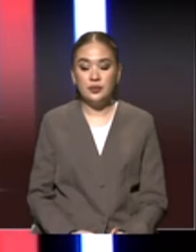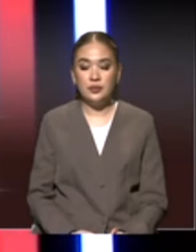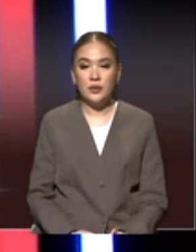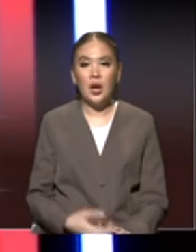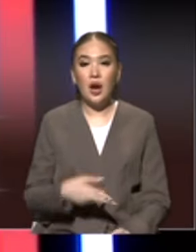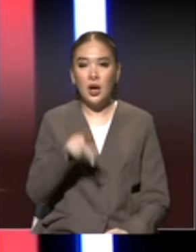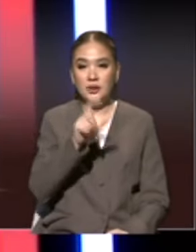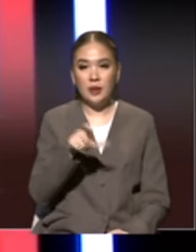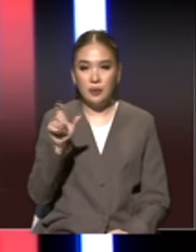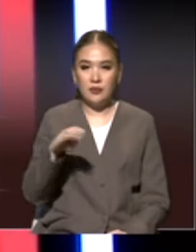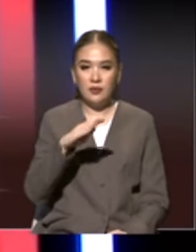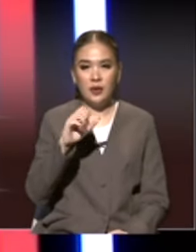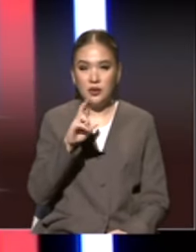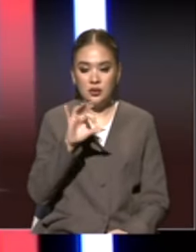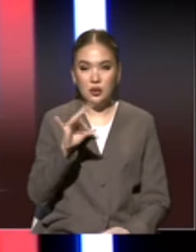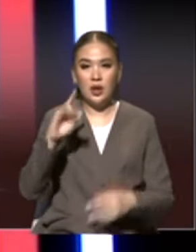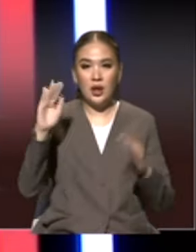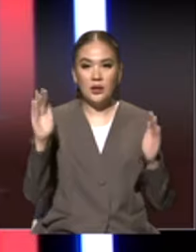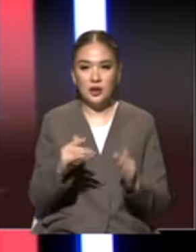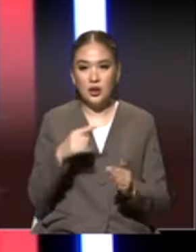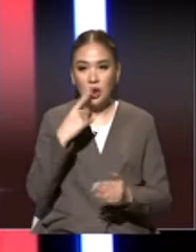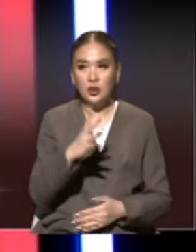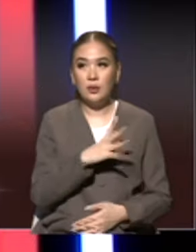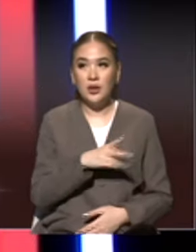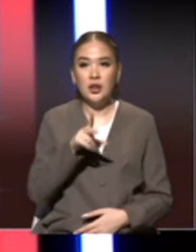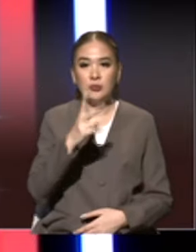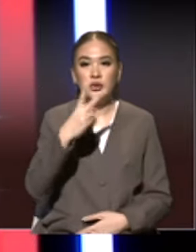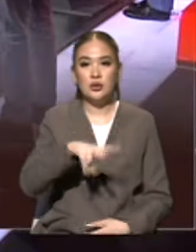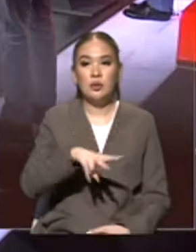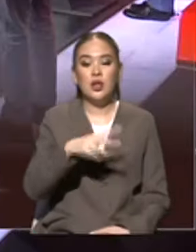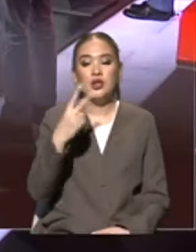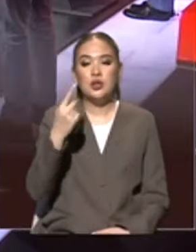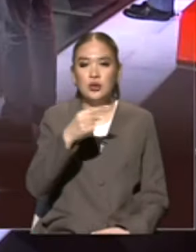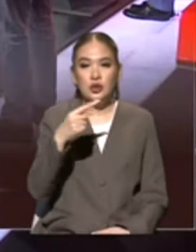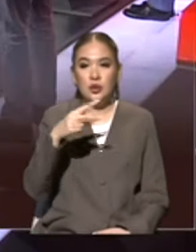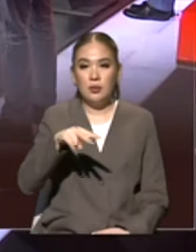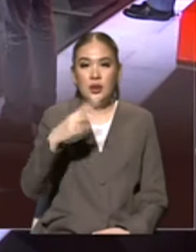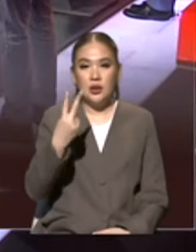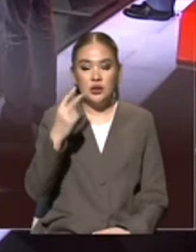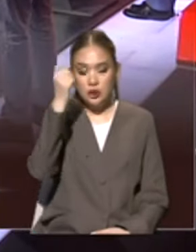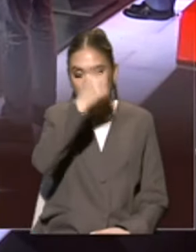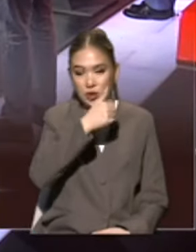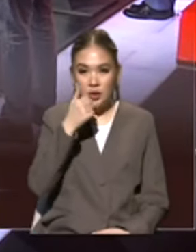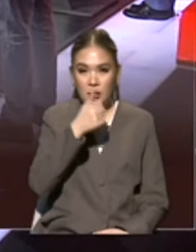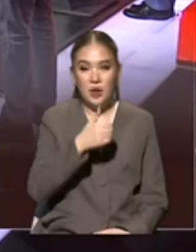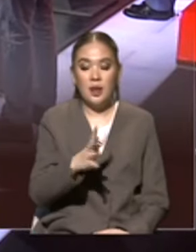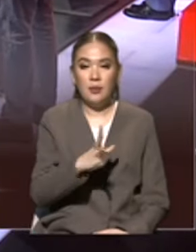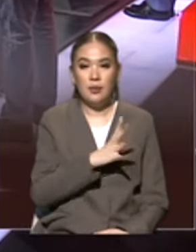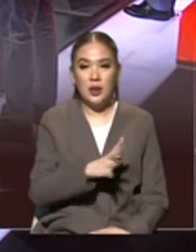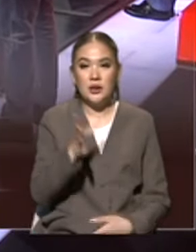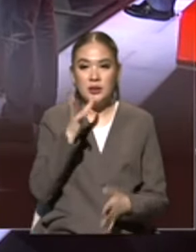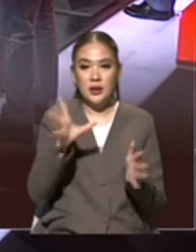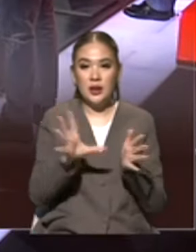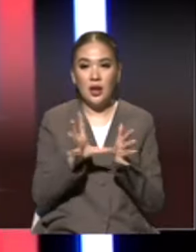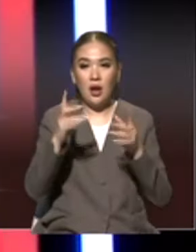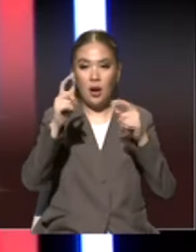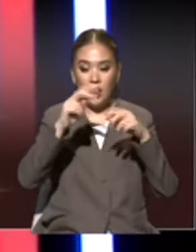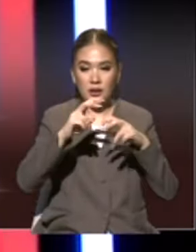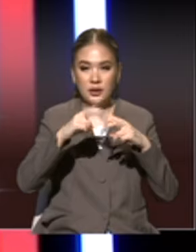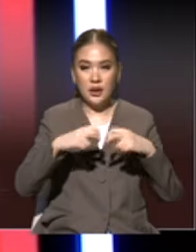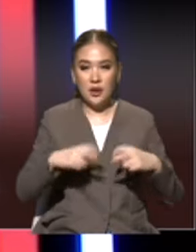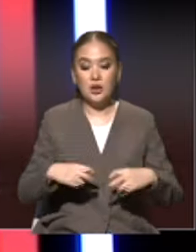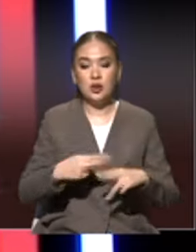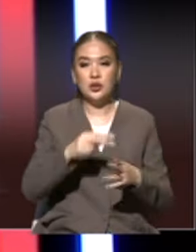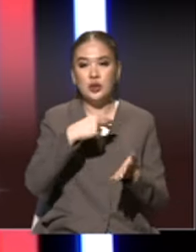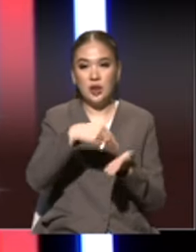Адами факторды азайтуға көзделіп отыр деп отырсыз ғой. Мысалға 2020-2022 жылдары Қазавтожол компаниясы техникалық қадағалау қызметтерін сатып алу